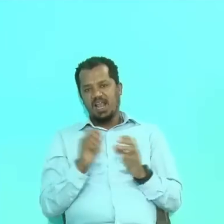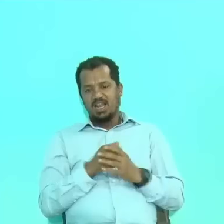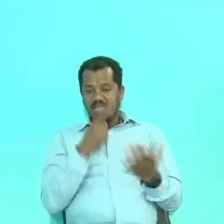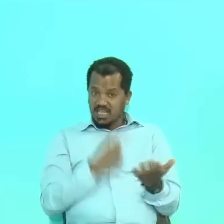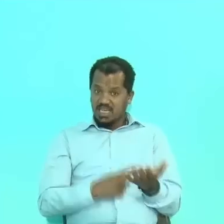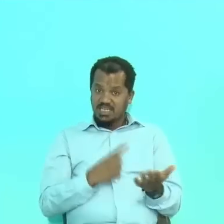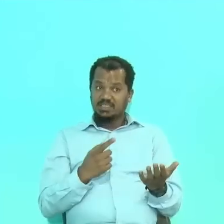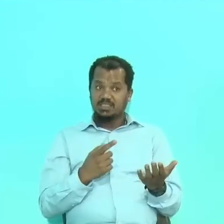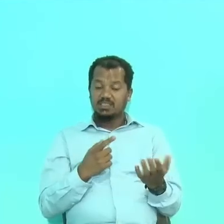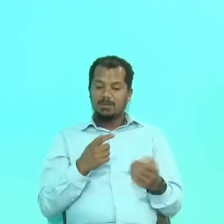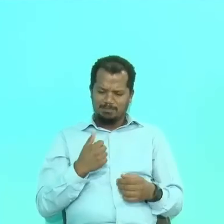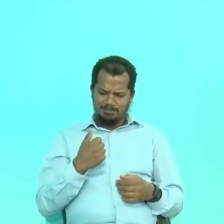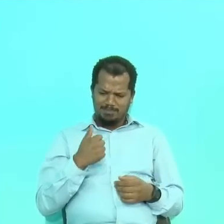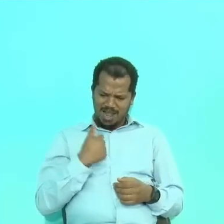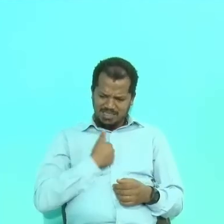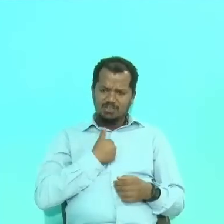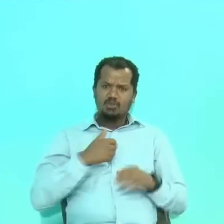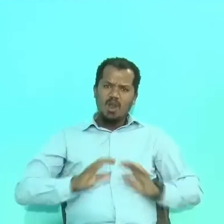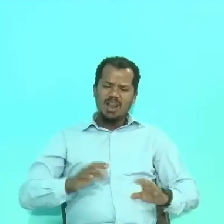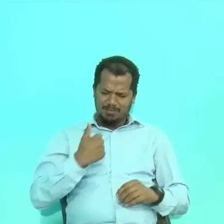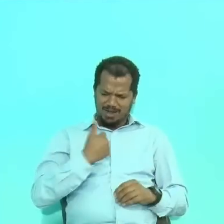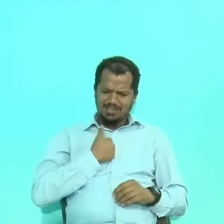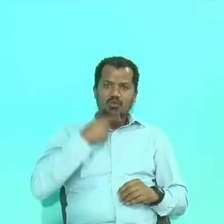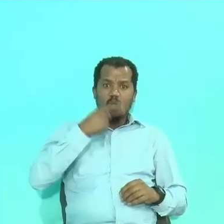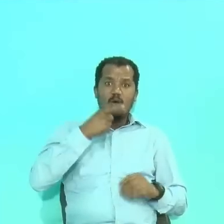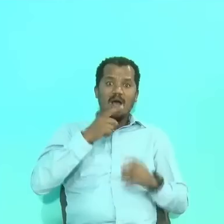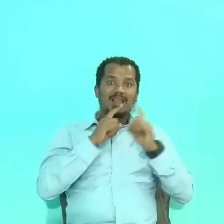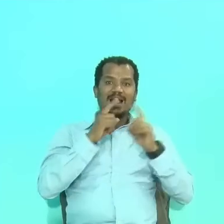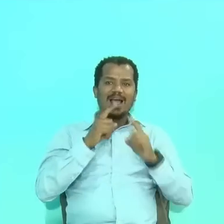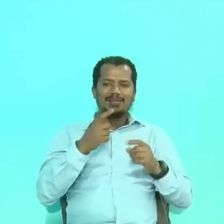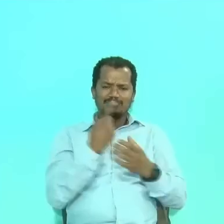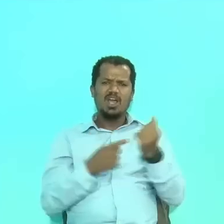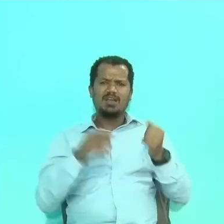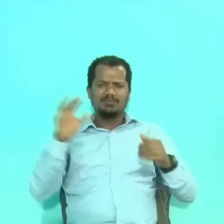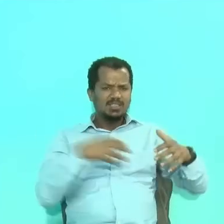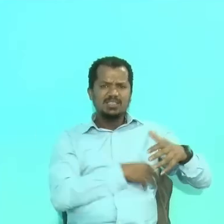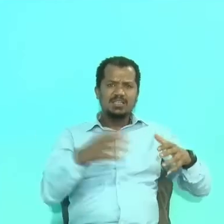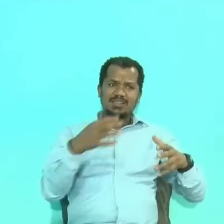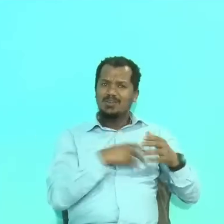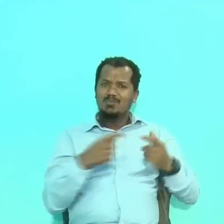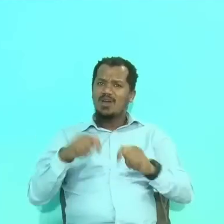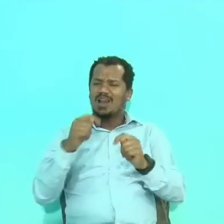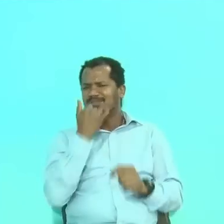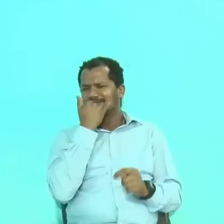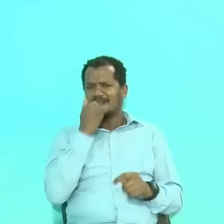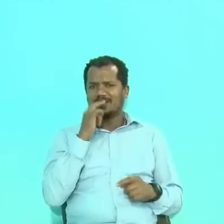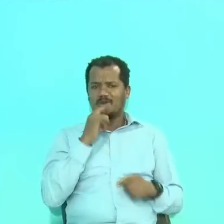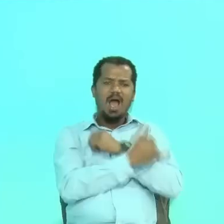ይህንን በራሳቸው ተወላጆች በራሳቸው ቋንቋ ተናጋሪዎች ለመሰክሰግ የሚደረገው ሙከራ ስህተት ነው።